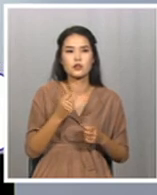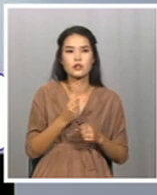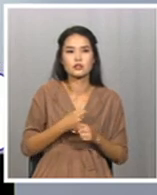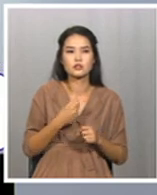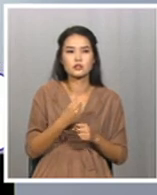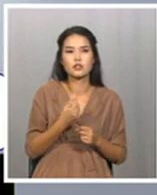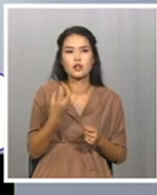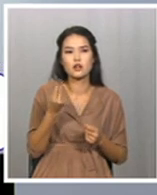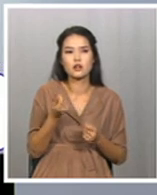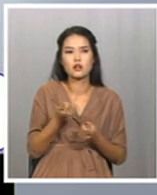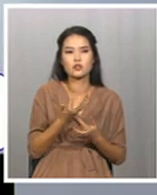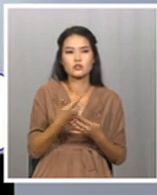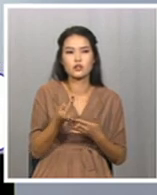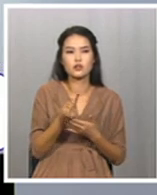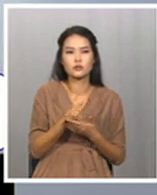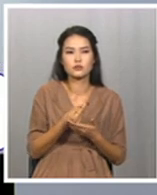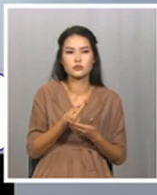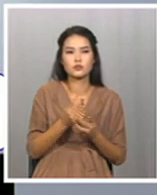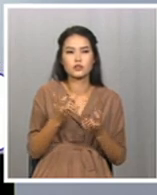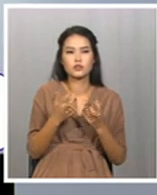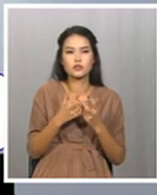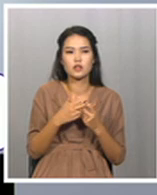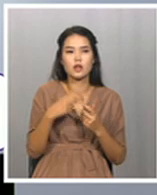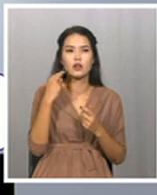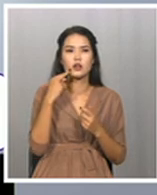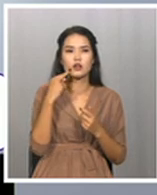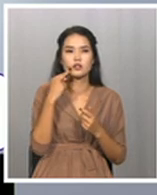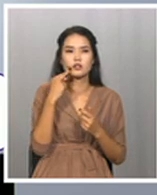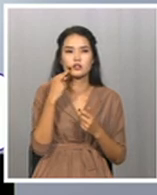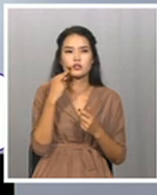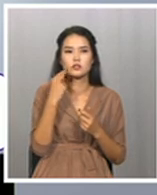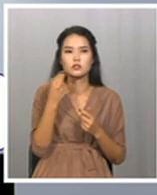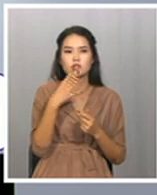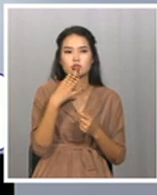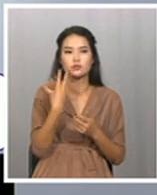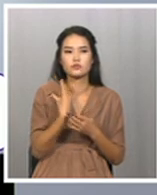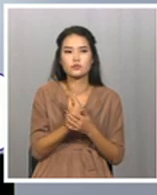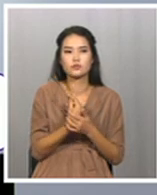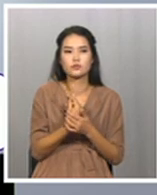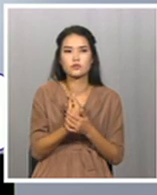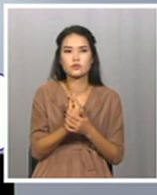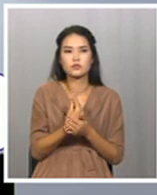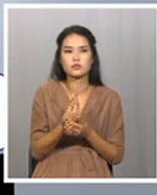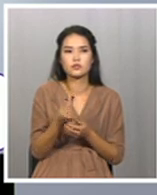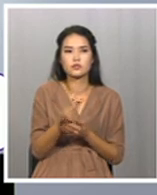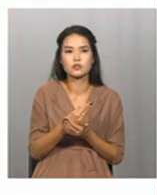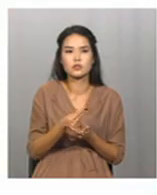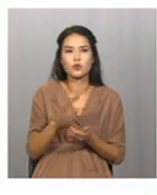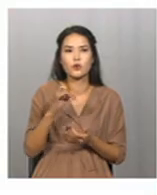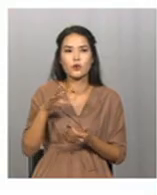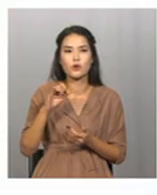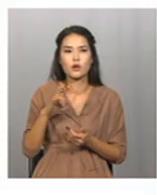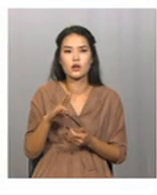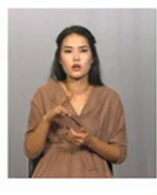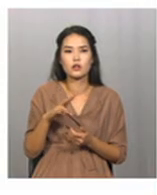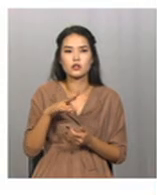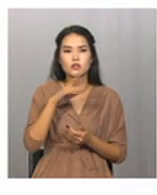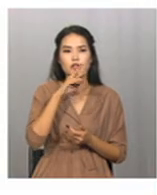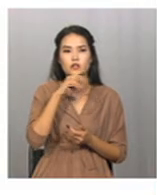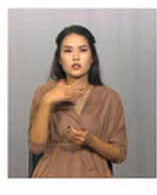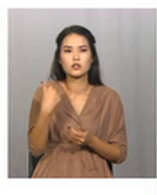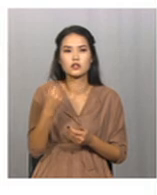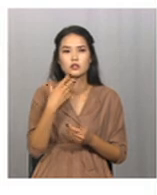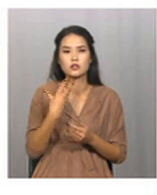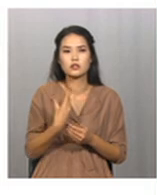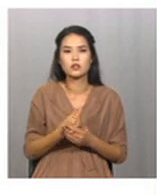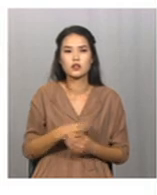ақшасымен есептесе, ал қытайлықтар өздерінің юан ақшасымен есептесе, ал оңтүстік кореялықтар